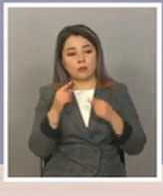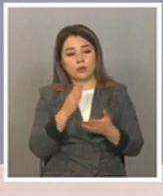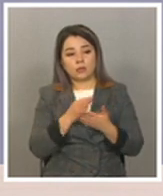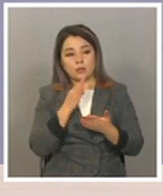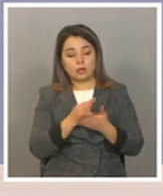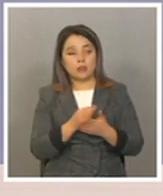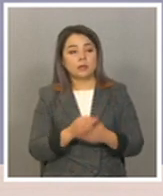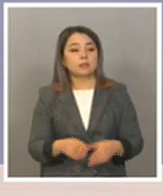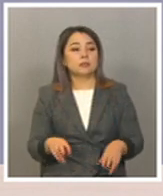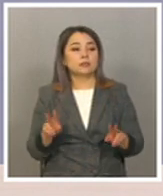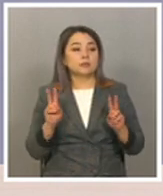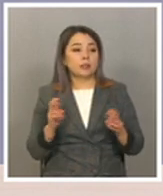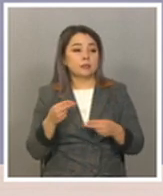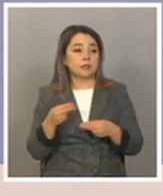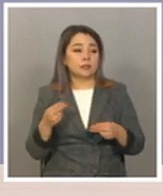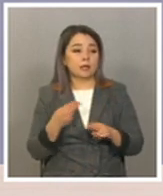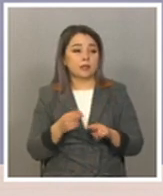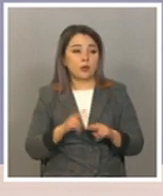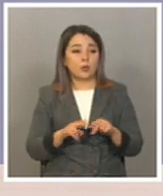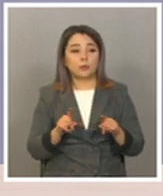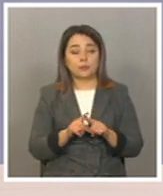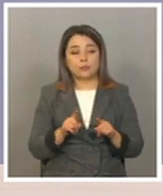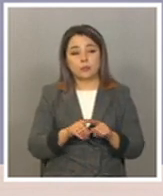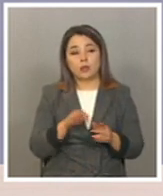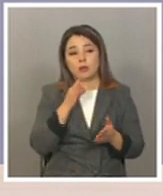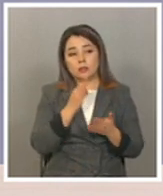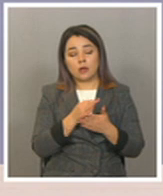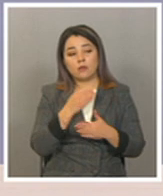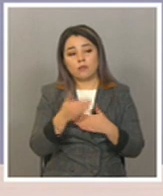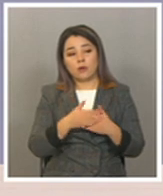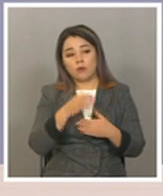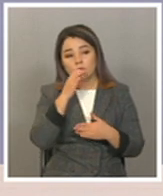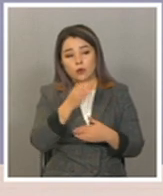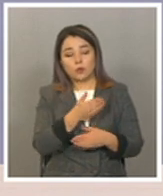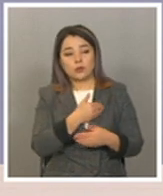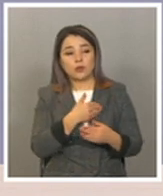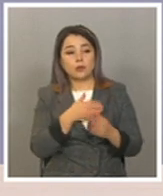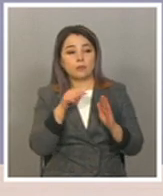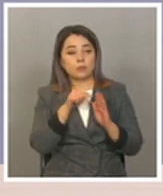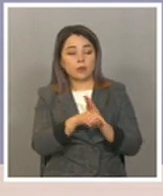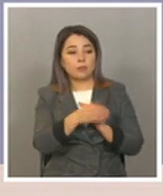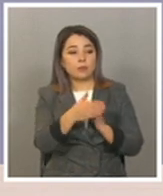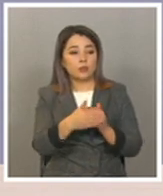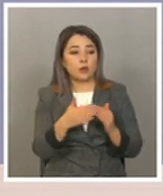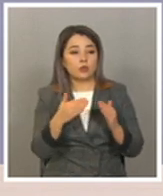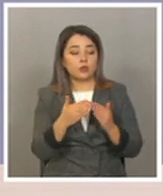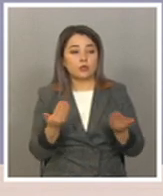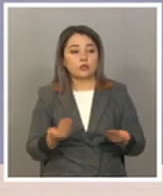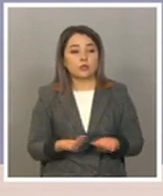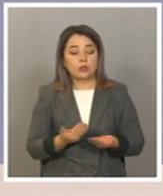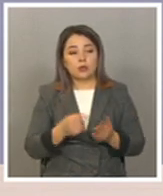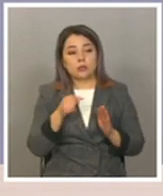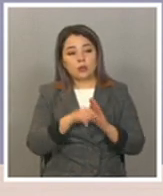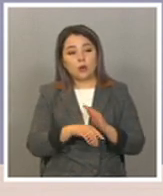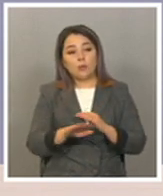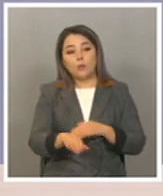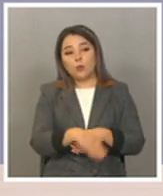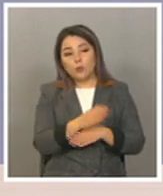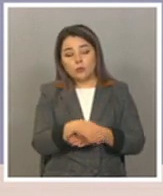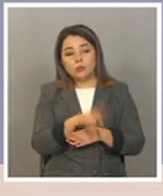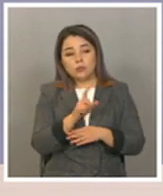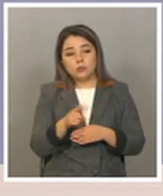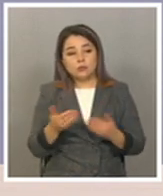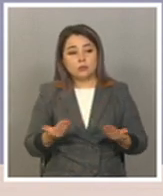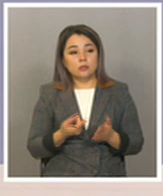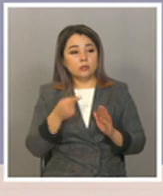Цитаты. «Волчица решилась так близко подойти к человеческому жилью, потому что на подворье было пусто. И